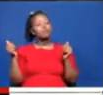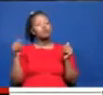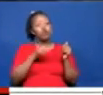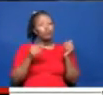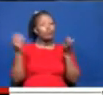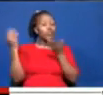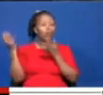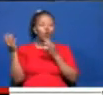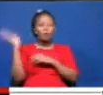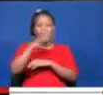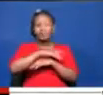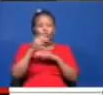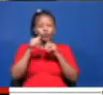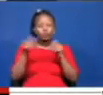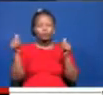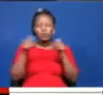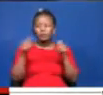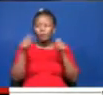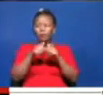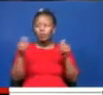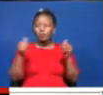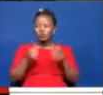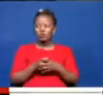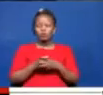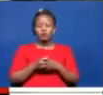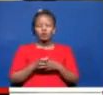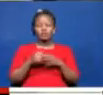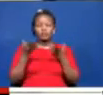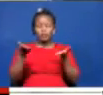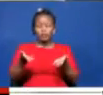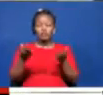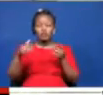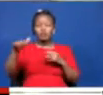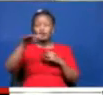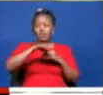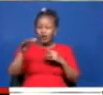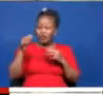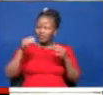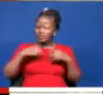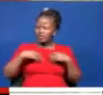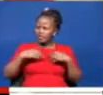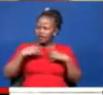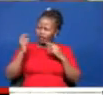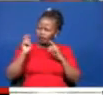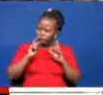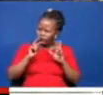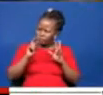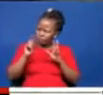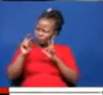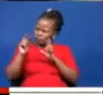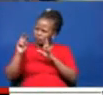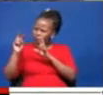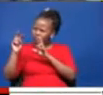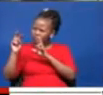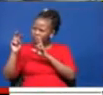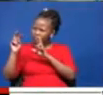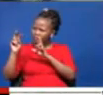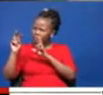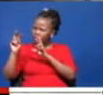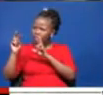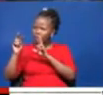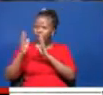kabisa. Saizi nilipo hapa hivi, naona kwamba kama mpiga picha wangu anaweza kuonyesha, laini